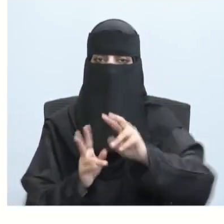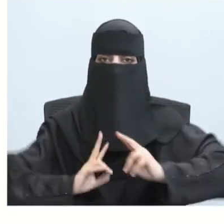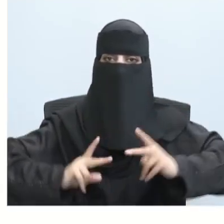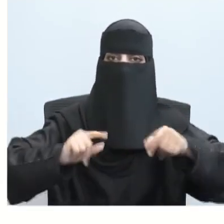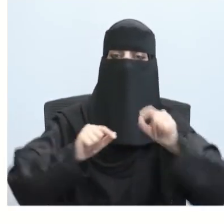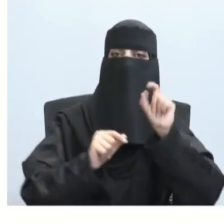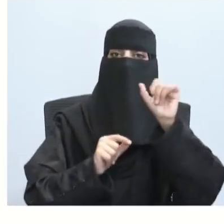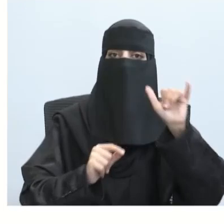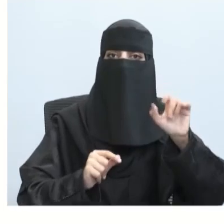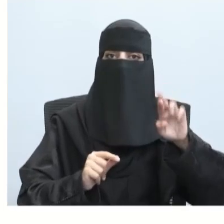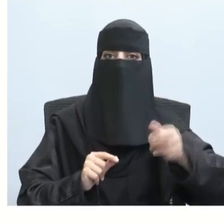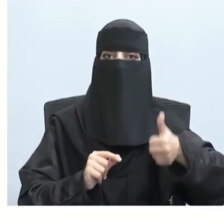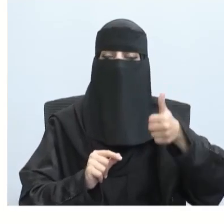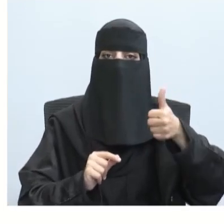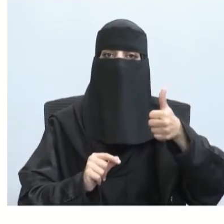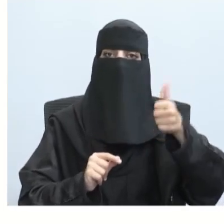التغيرات الفيزيائيه